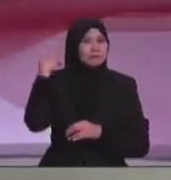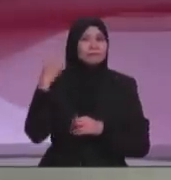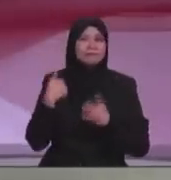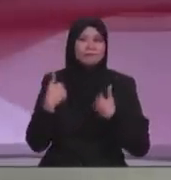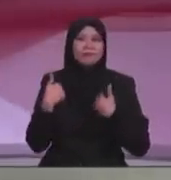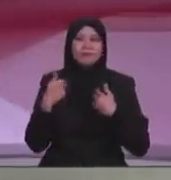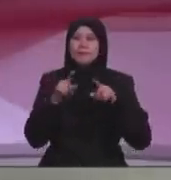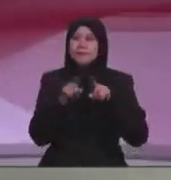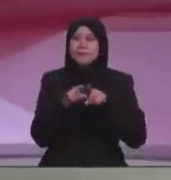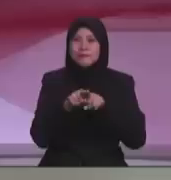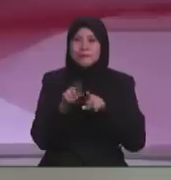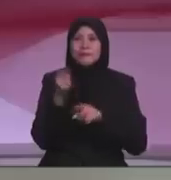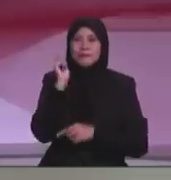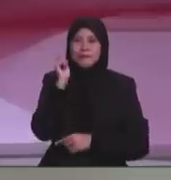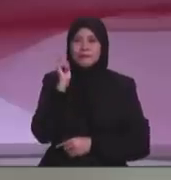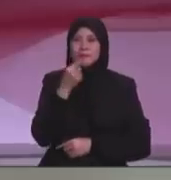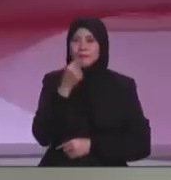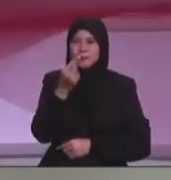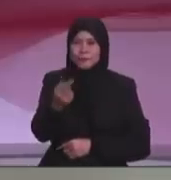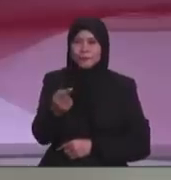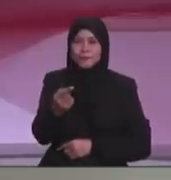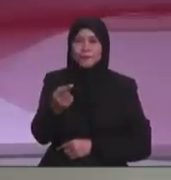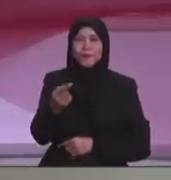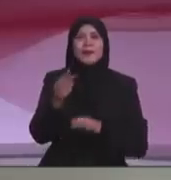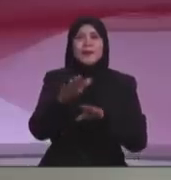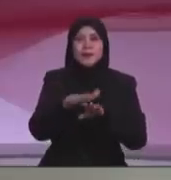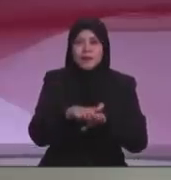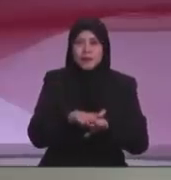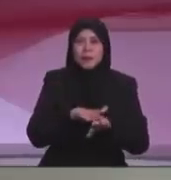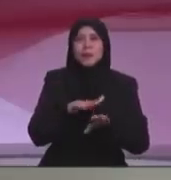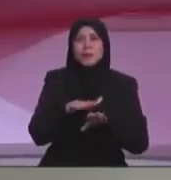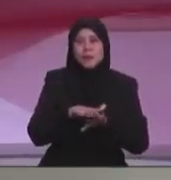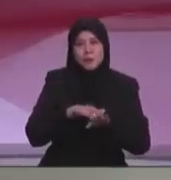pernah dilaksanakan. Jadi seperti saya kata, kita slowly